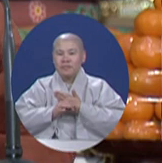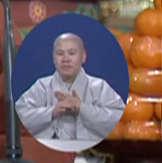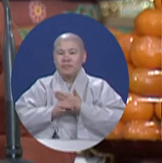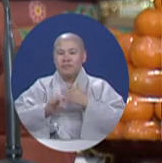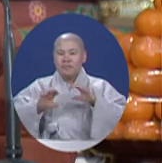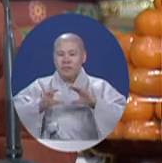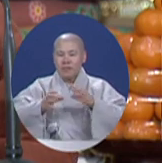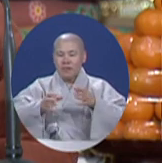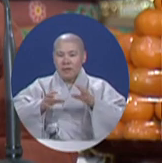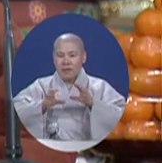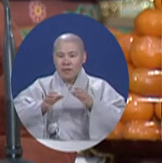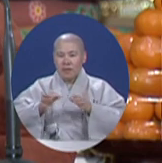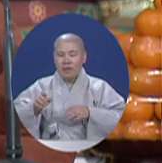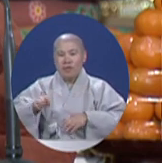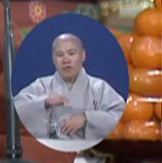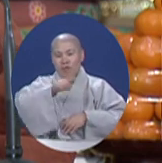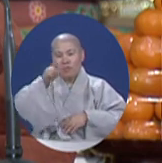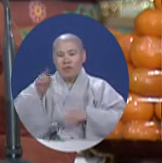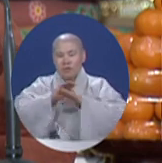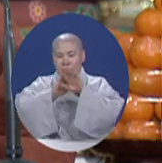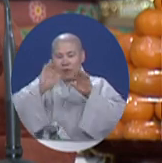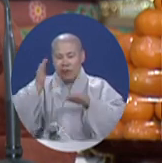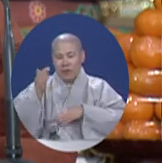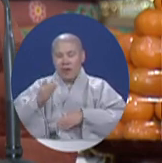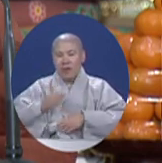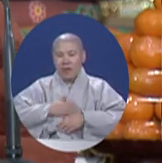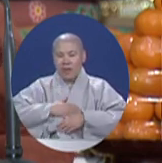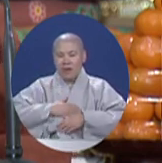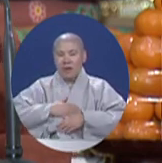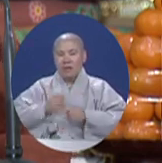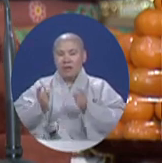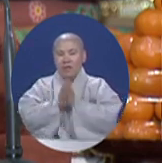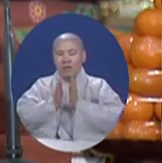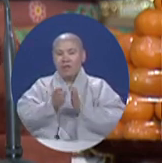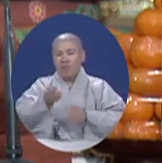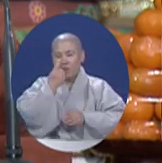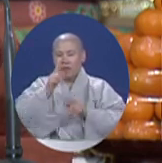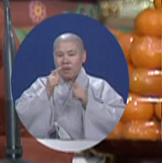뭐 어디 가서 뭘 배워서 아는 게 아니라 내 마음을 쉬어서 아는 거예요.